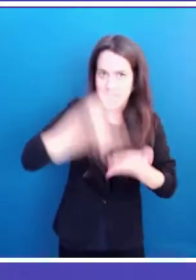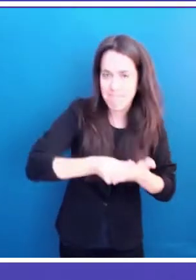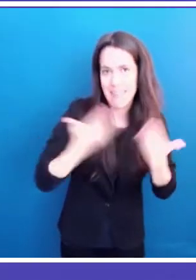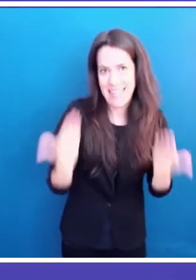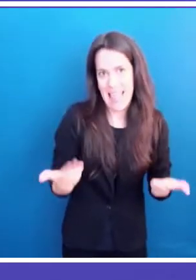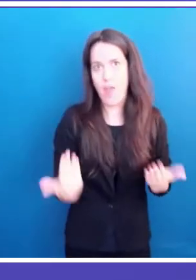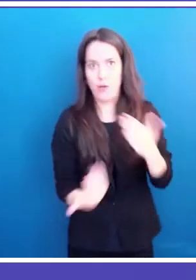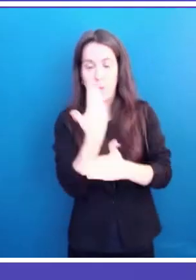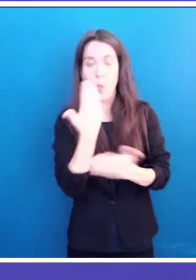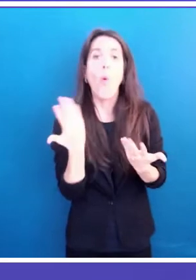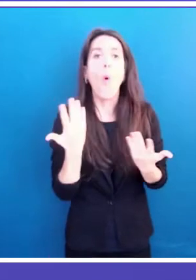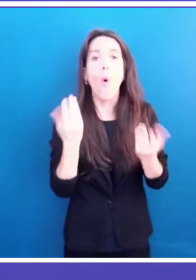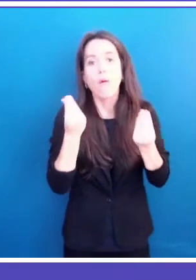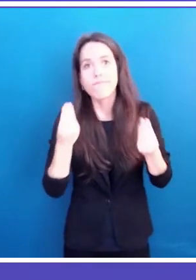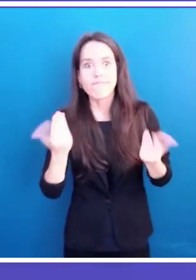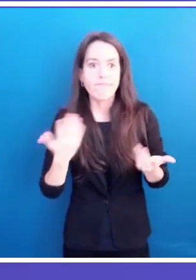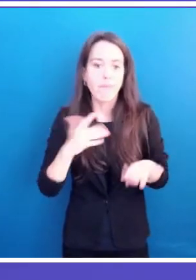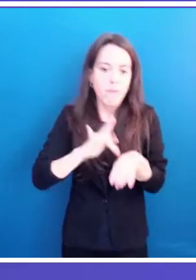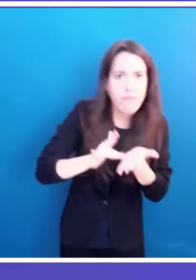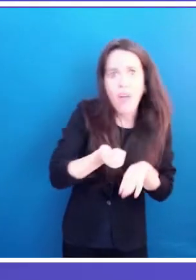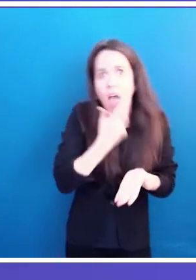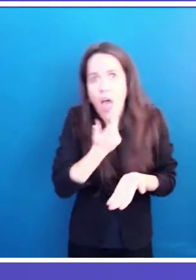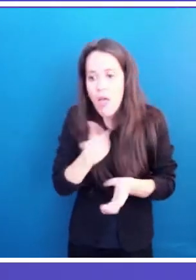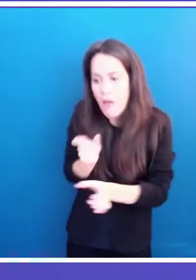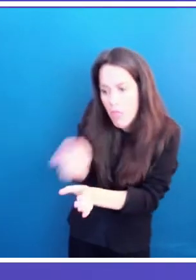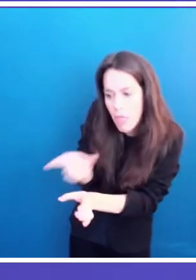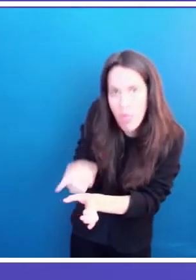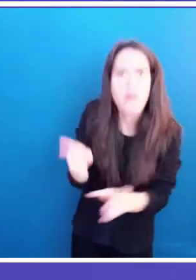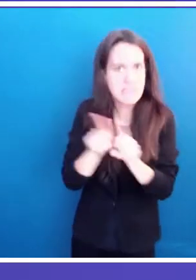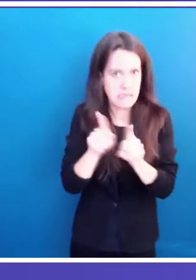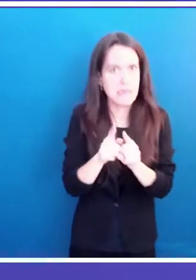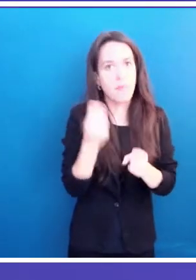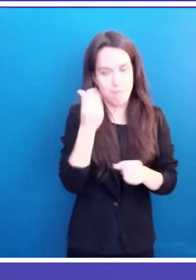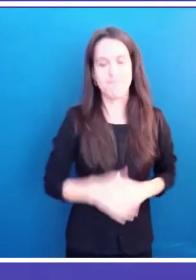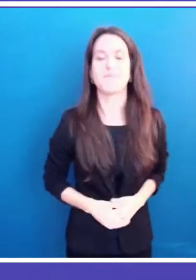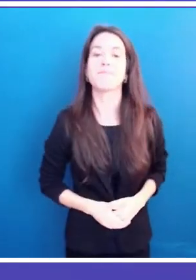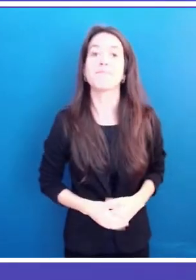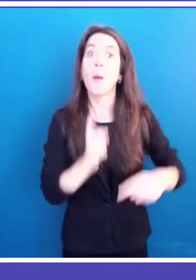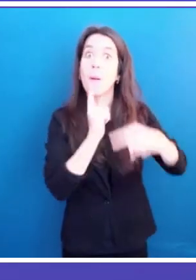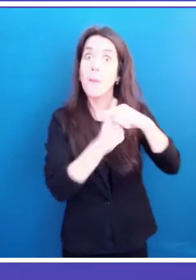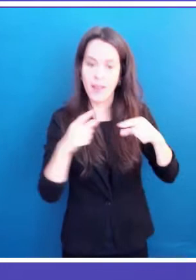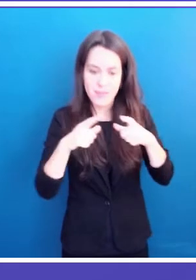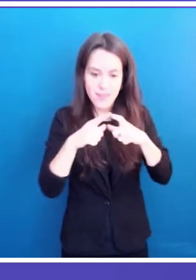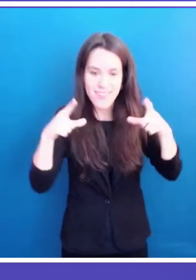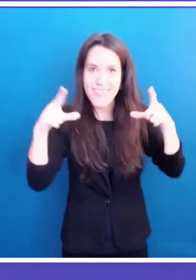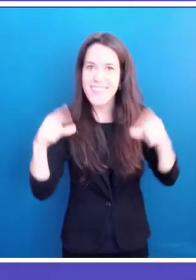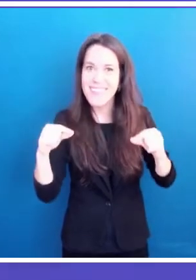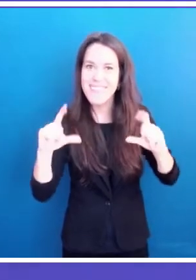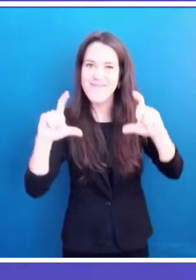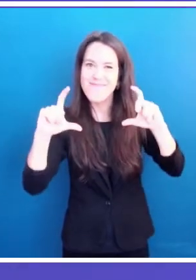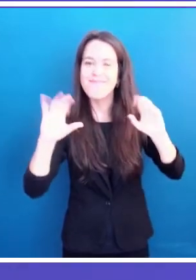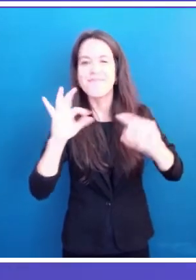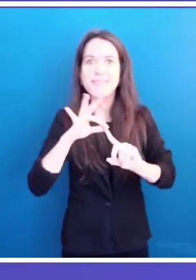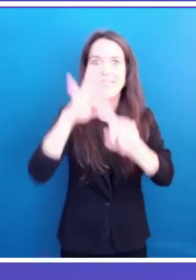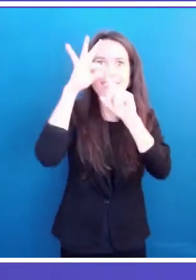والمواد الغذائية. هناك أيضا مساعدة تقنية توفر للأطفال الذين لا يذهبون إلى المدارس،